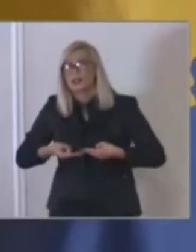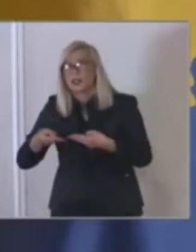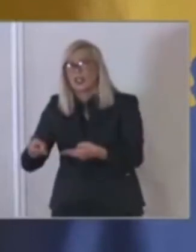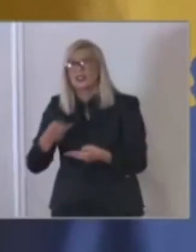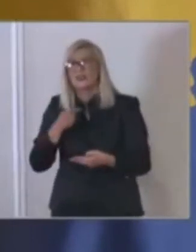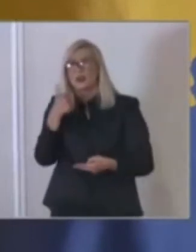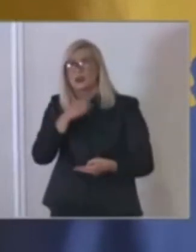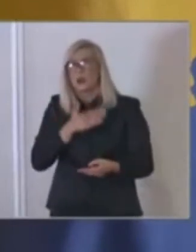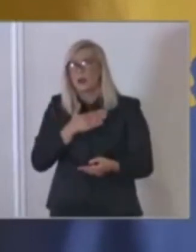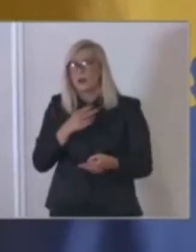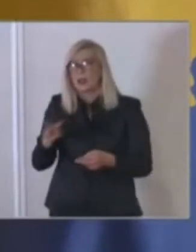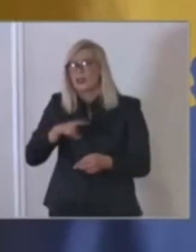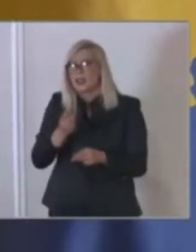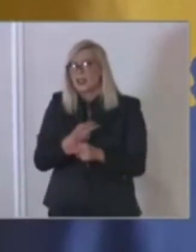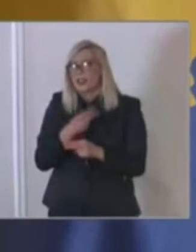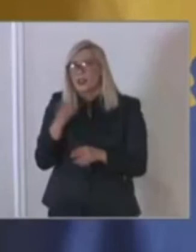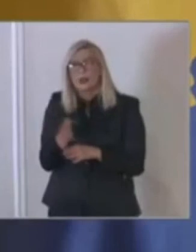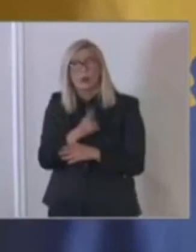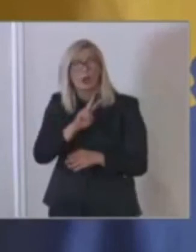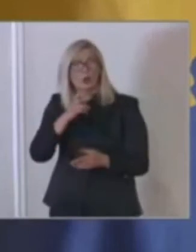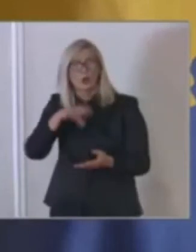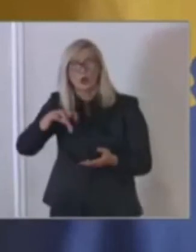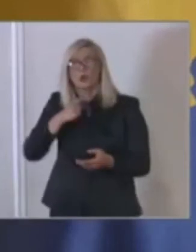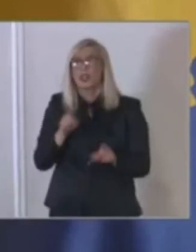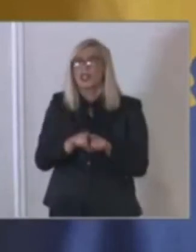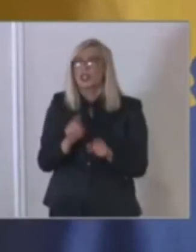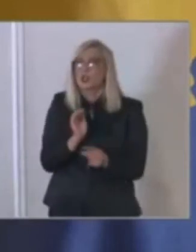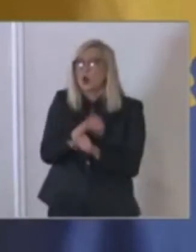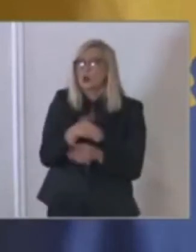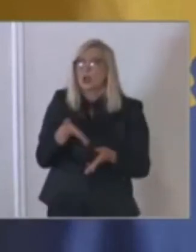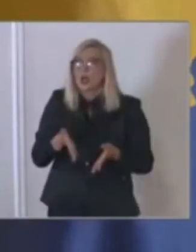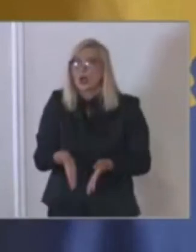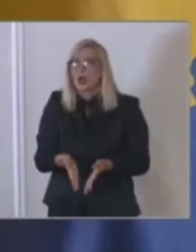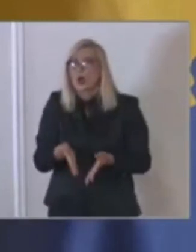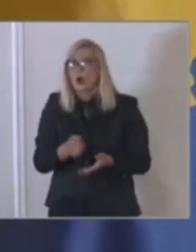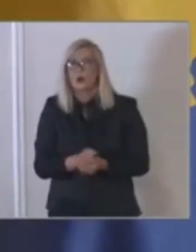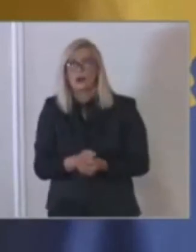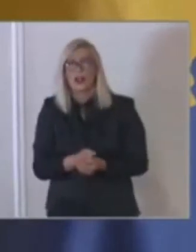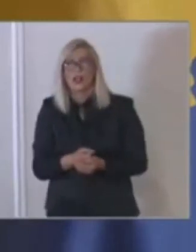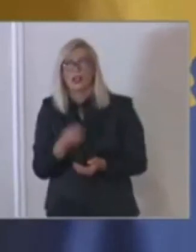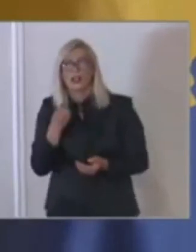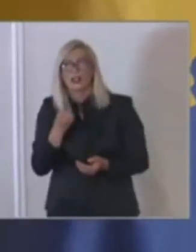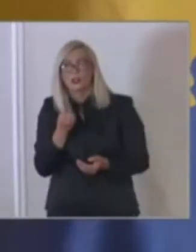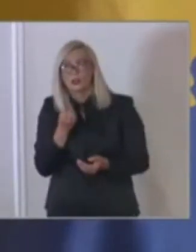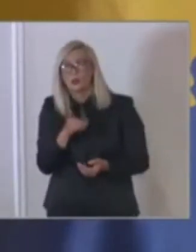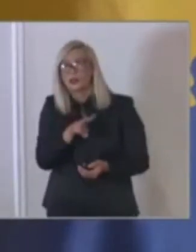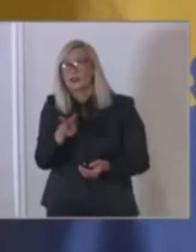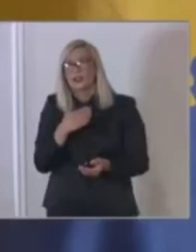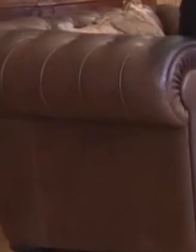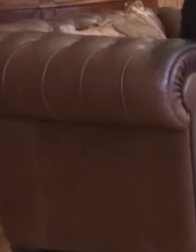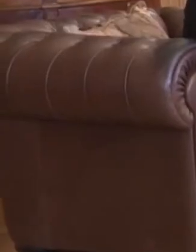edhe në fushën e shërbimeve, po edhe në komplementaritetin që kanë dy ekonomi tona në plot